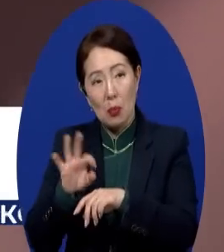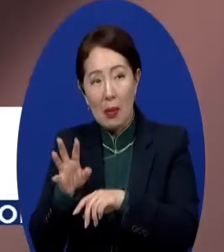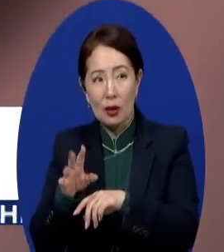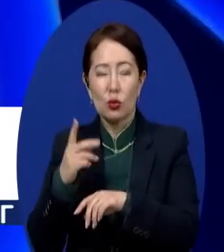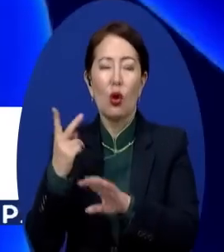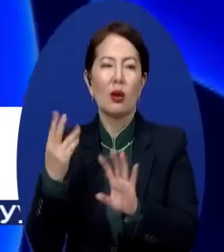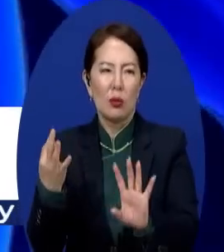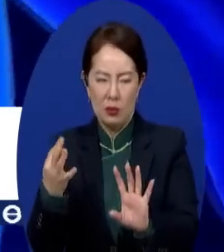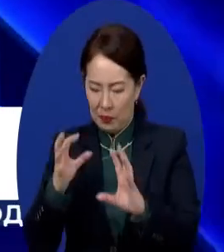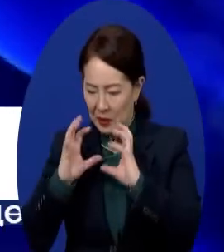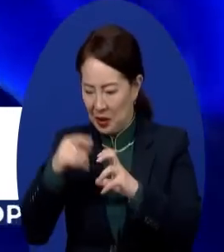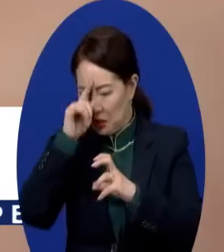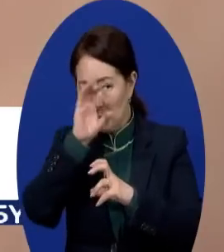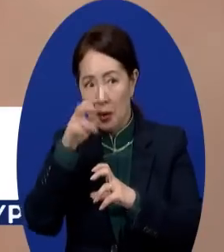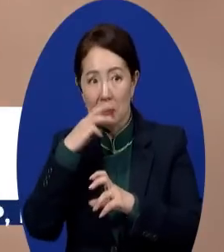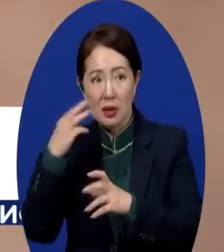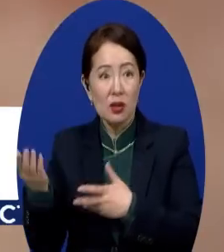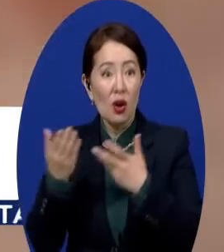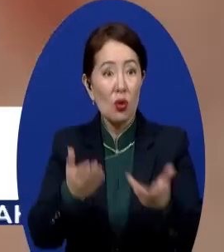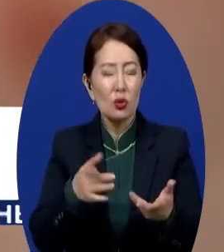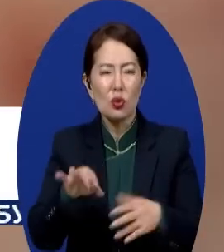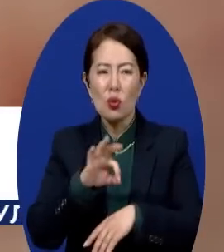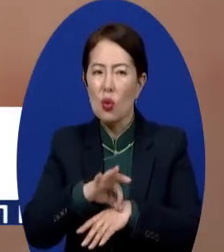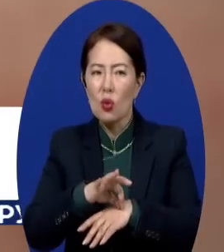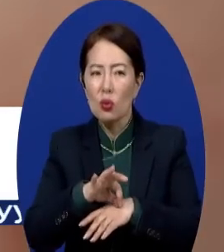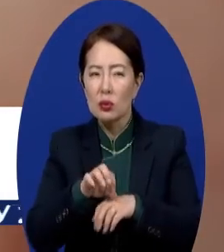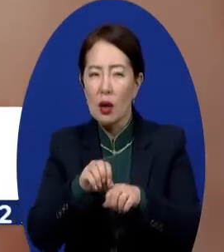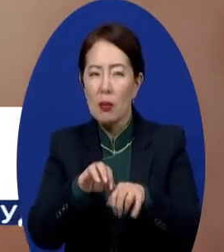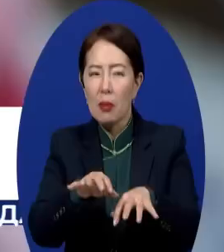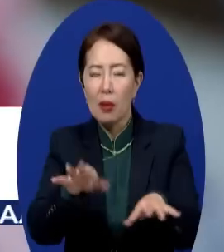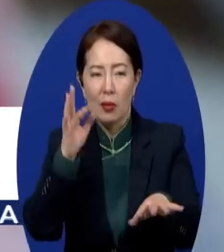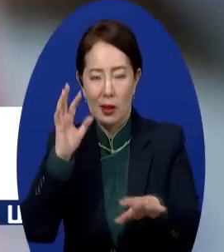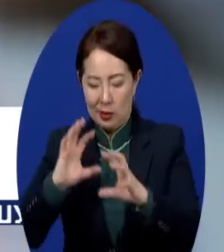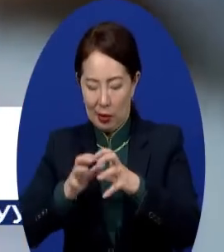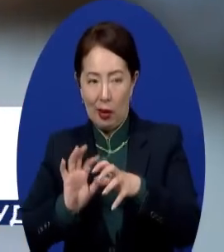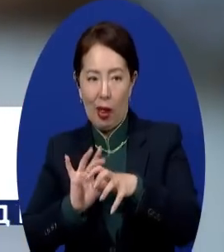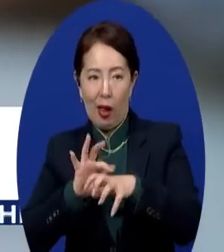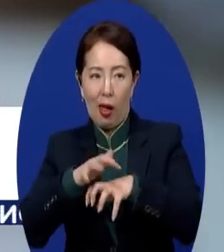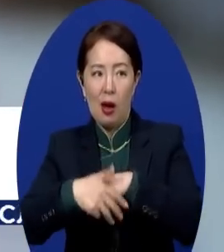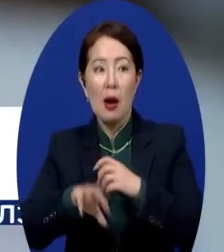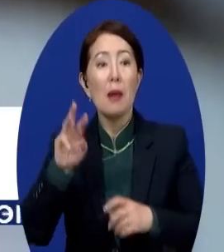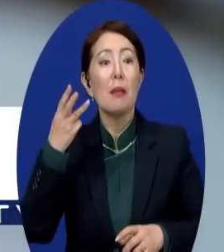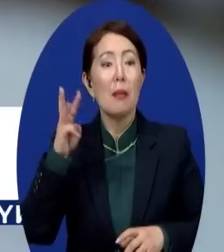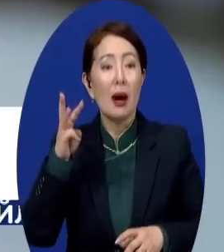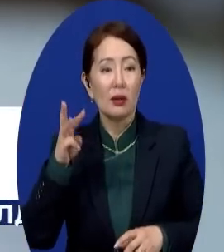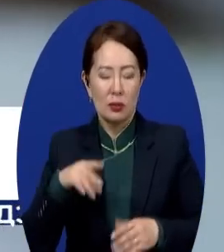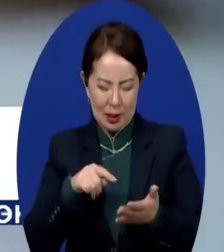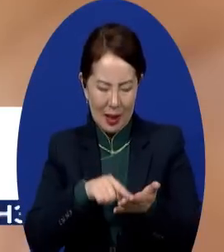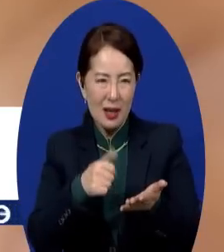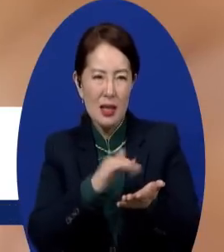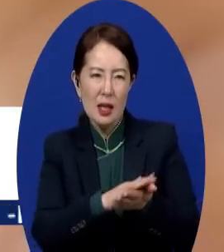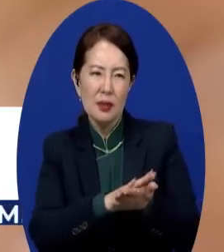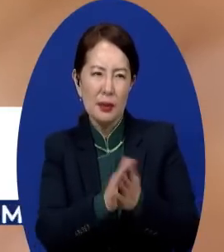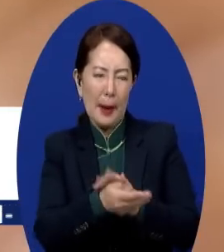бүртгэгдсэнийг Дэлхийн эрүүл мэндийн байгууллагаас мэдээлжээ. Энэхүү халдвар төвчин цаашдаа бусад орнуудад тархах магадлалтай байгаа юм. Тиймээс гарын ариун цэврийг